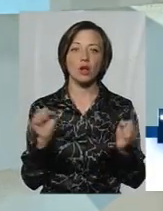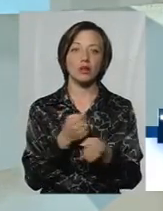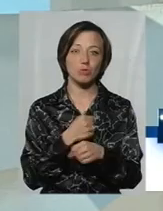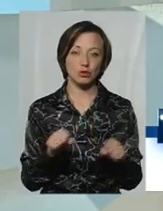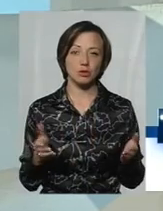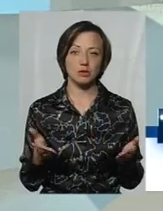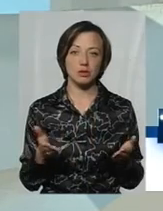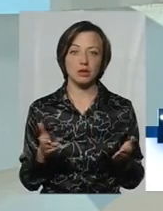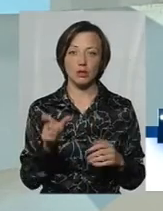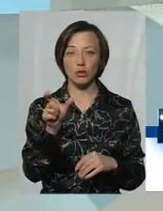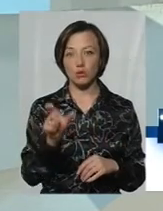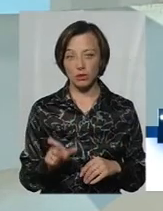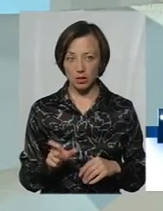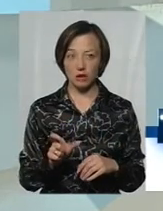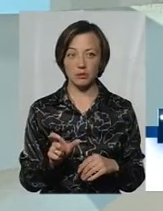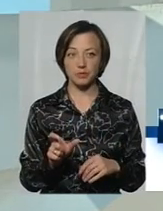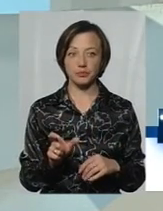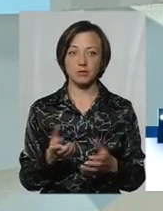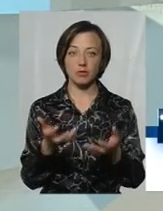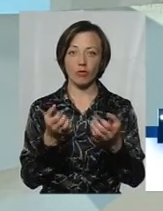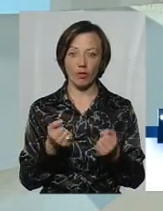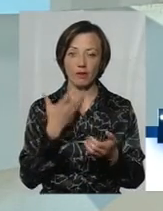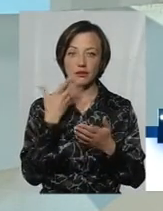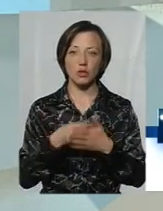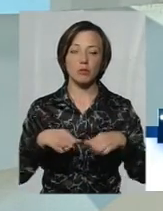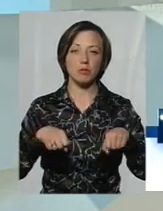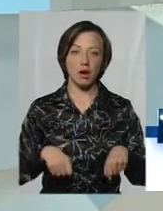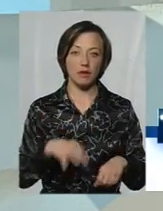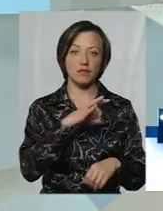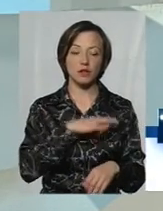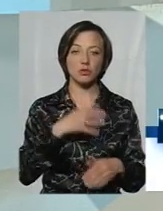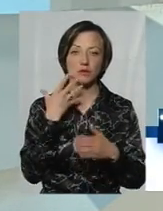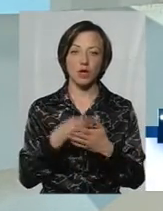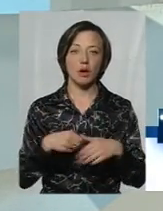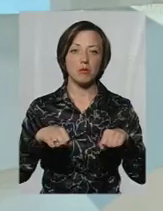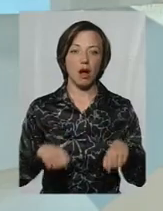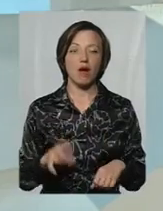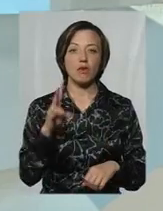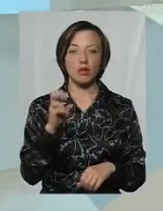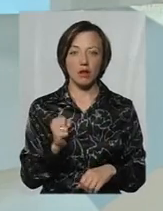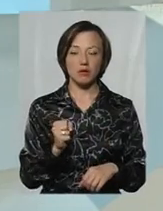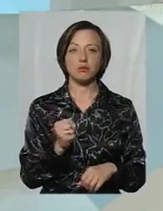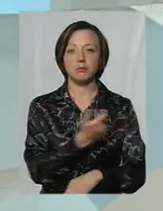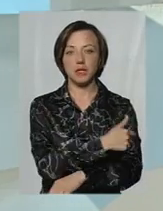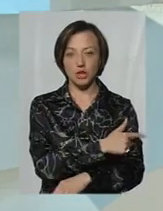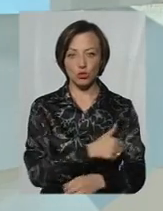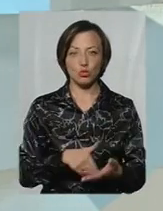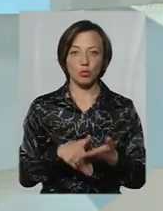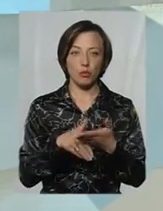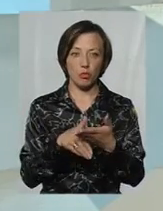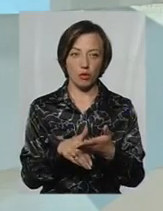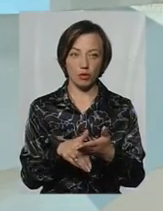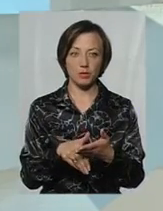пішла так, отримати своє право, використати своє право на отримання медичної